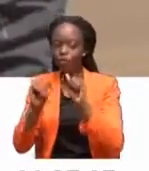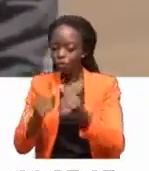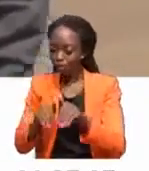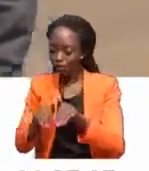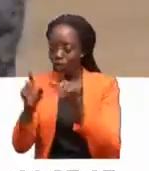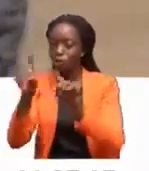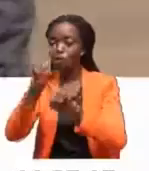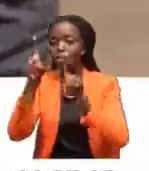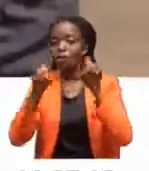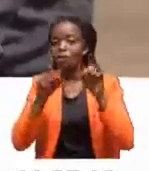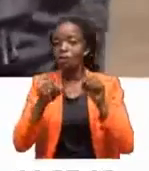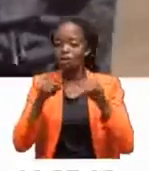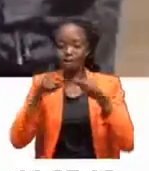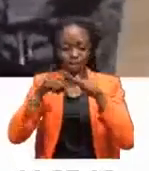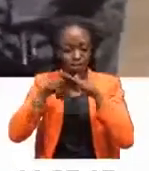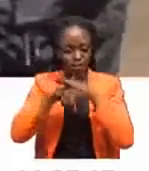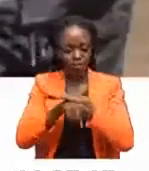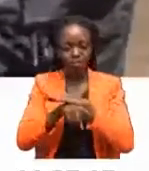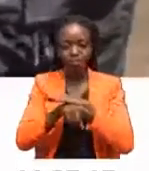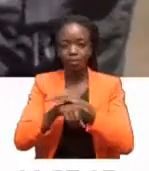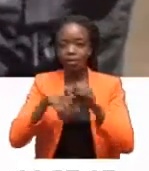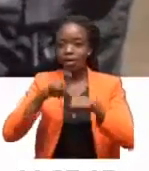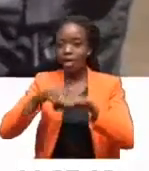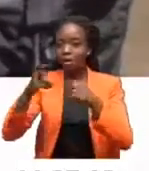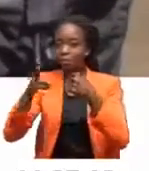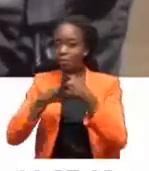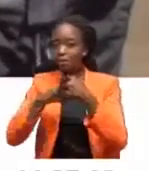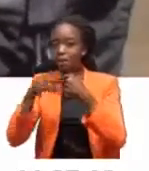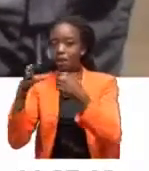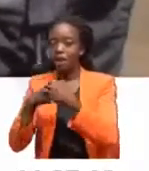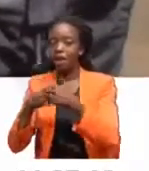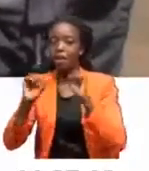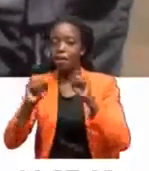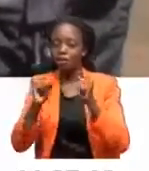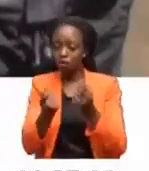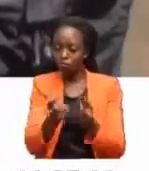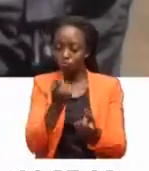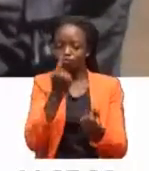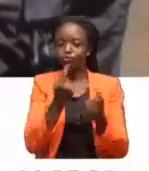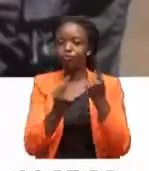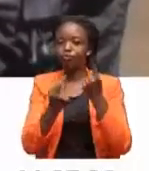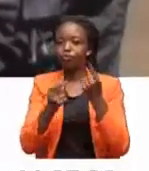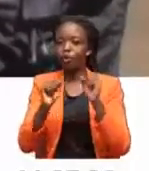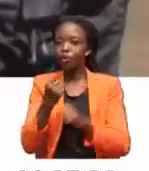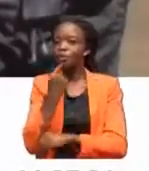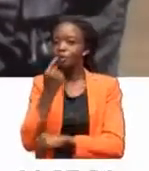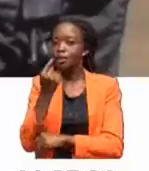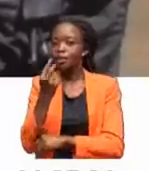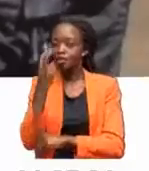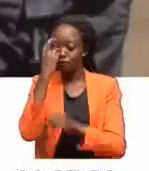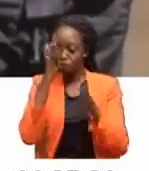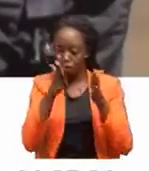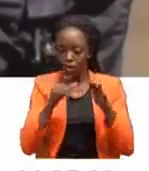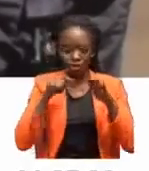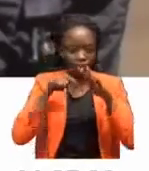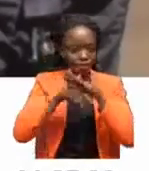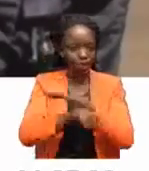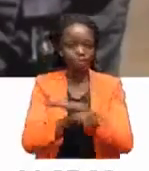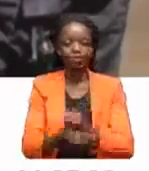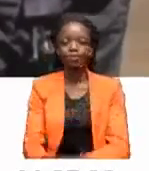haya katika handaki, na mida ya saa 1 na saa 3 tutakuwa naibuka ili kuweza kumpasha mtazamaji wetu kwa ufasaha.